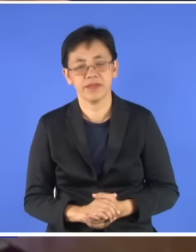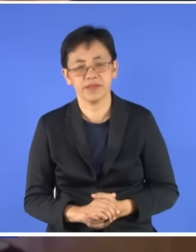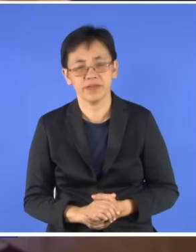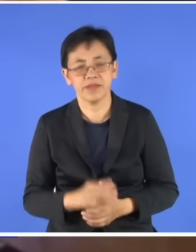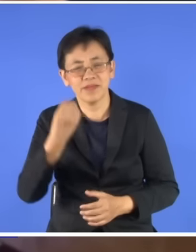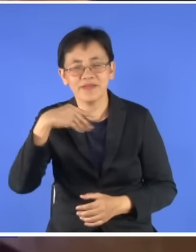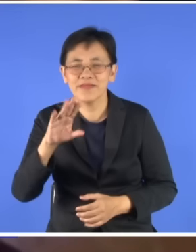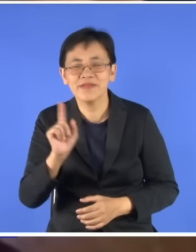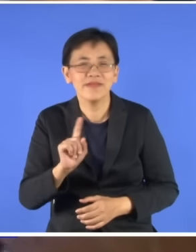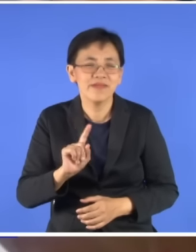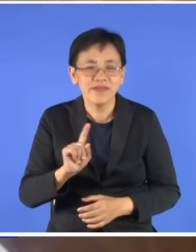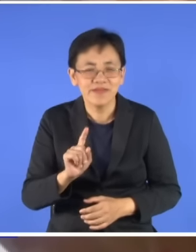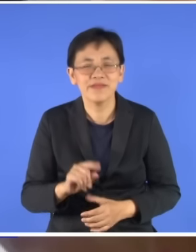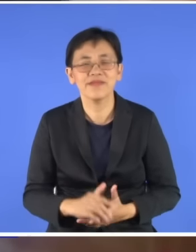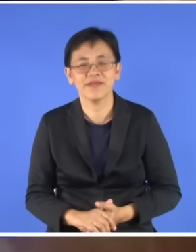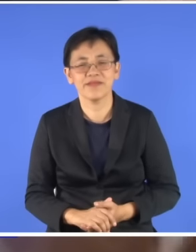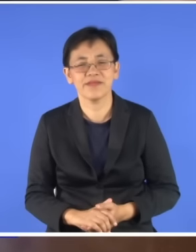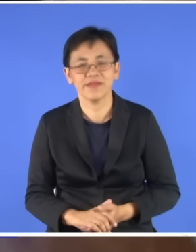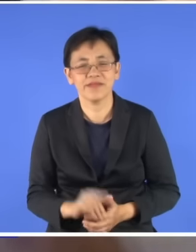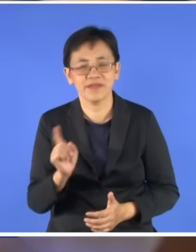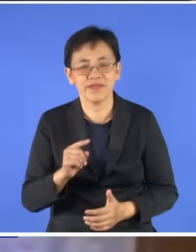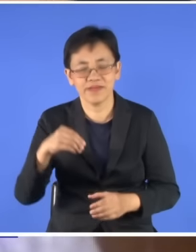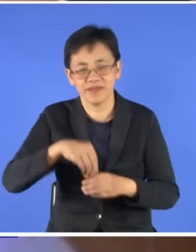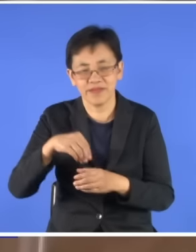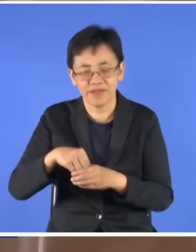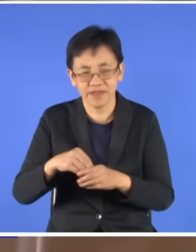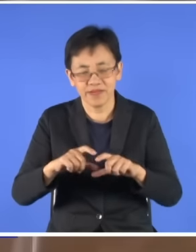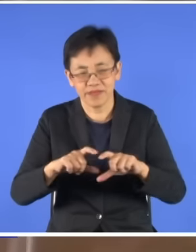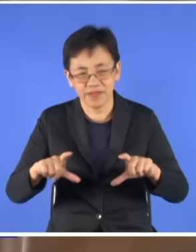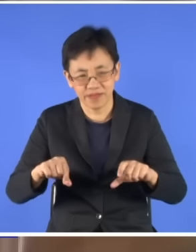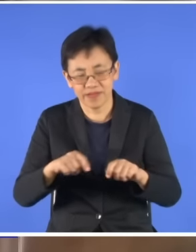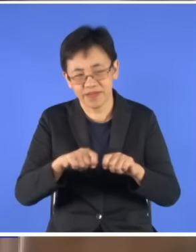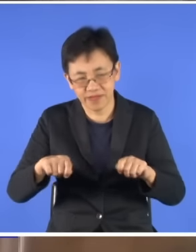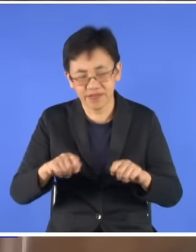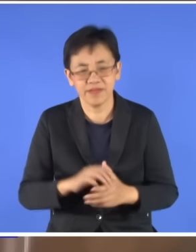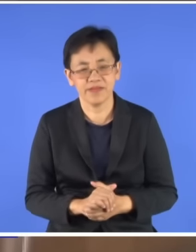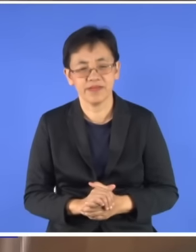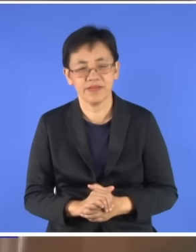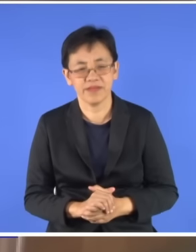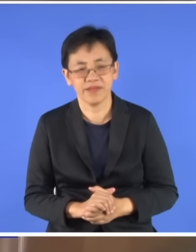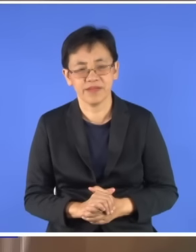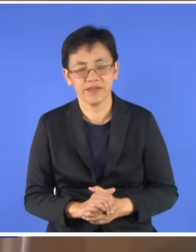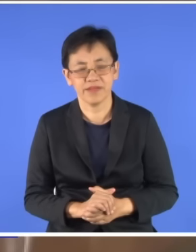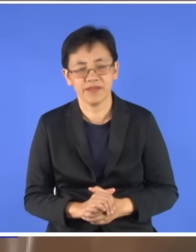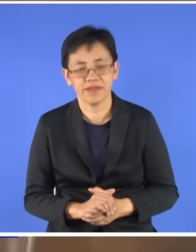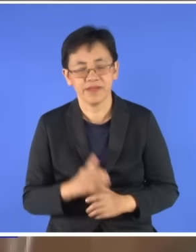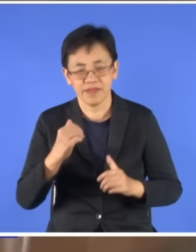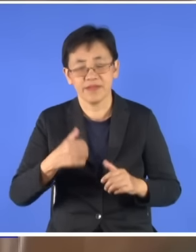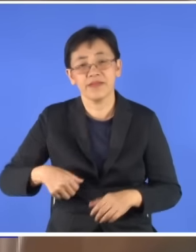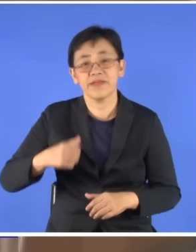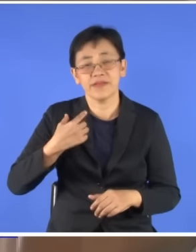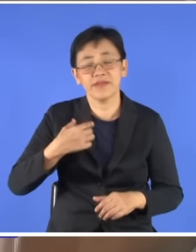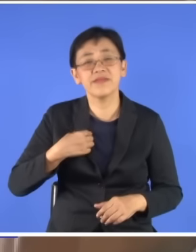ลับนำเครื่องประดับทั้งหมดใส่ซองวิปซองซิปสอภัยซองซิปในกระเป๋าเสื้อ